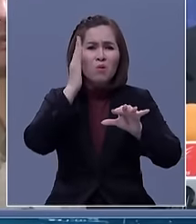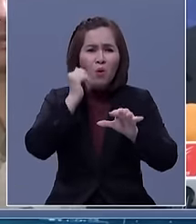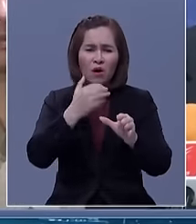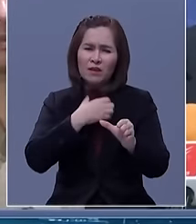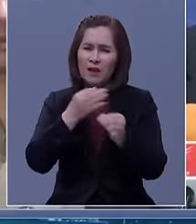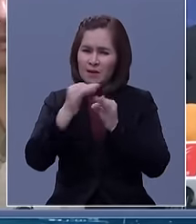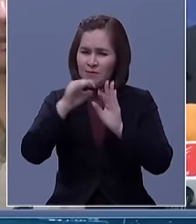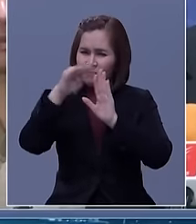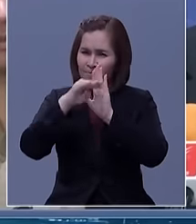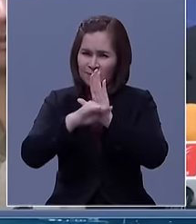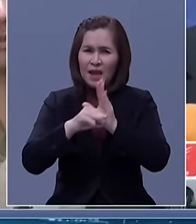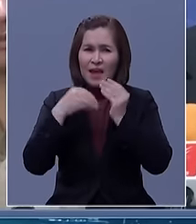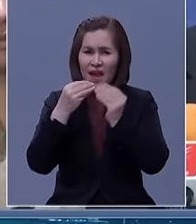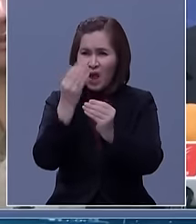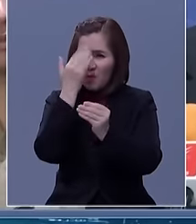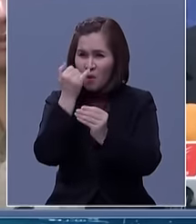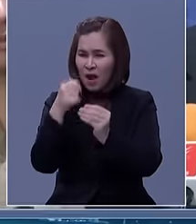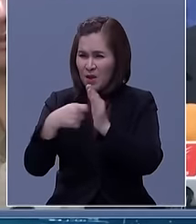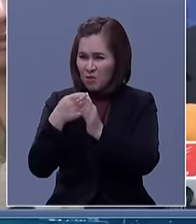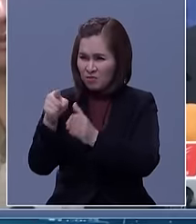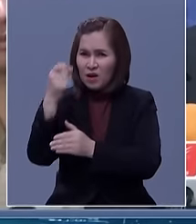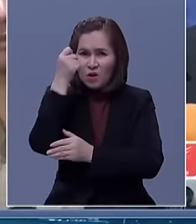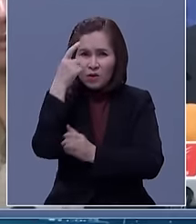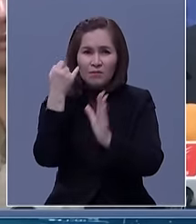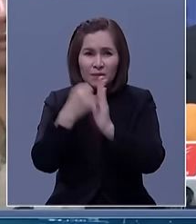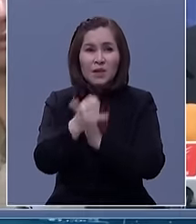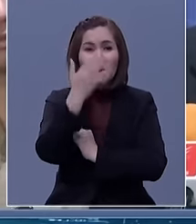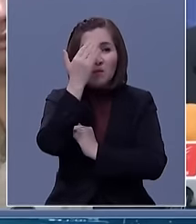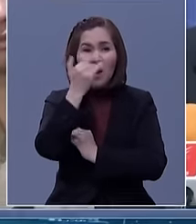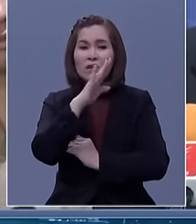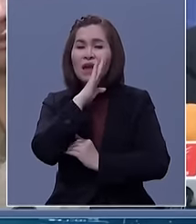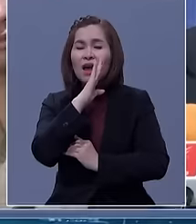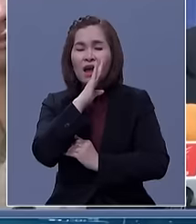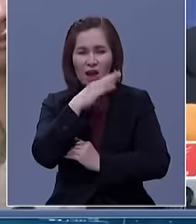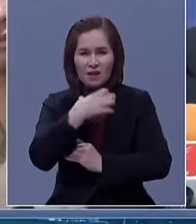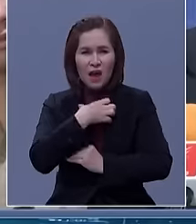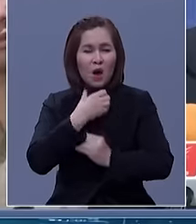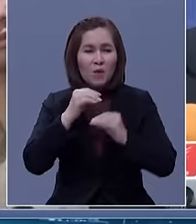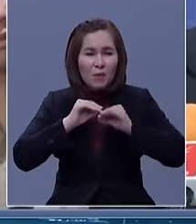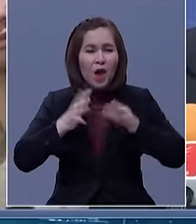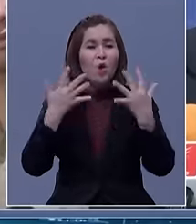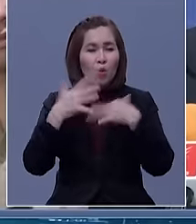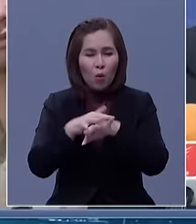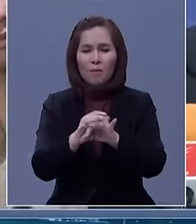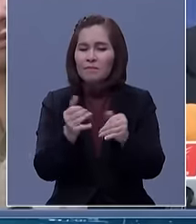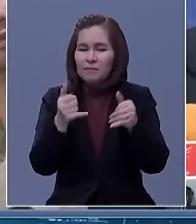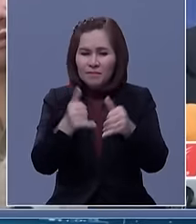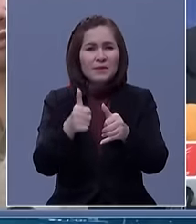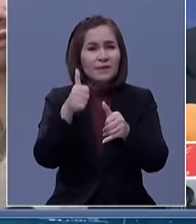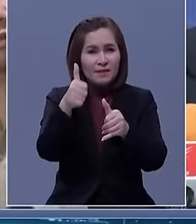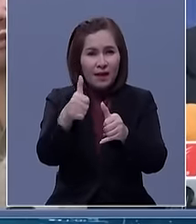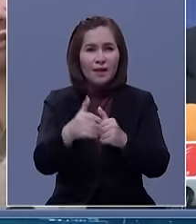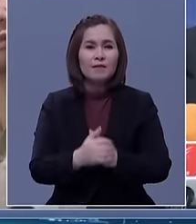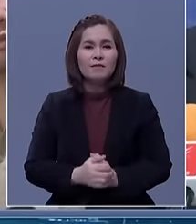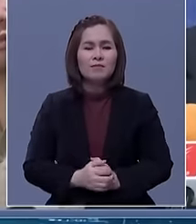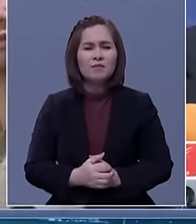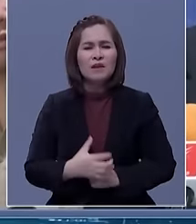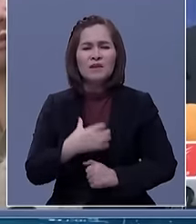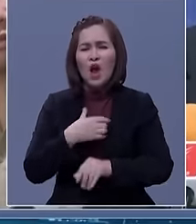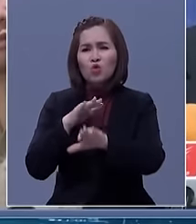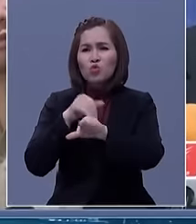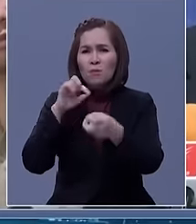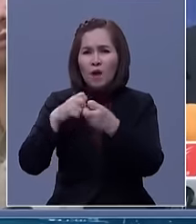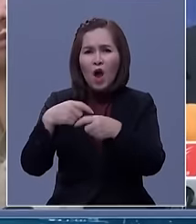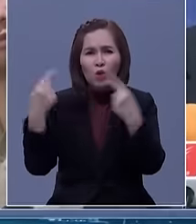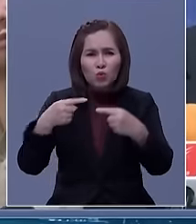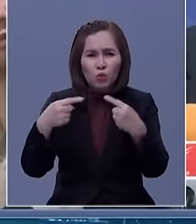อธิบายในสิ่งที่ยังเข้าใจผิดถ้าอยากจะมาแถลงร่วมรมกันก็ยินดีค่ะพร้อมกับย้ำว่าตัวเองเนี่ยไม่ได้อยากจะทะเลาะนะคะแต่